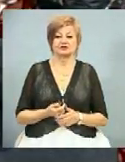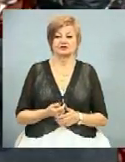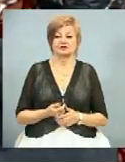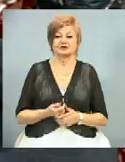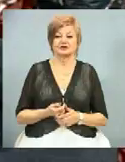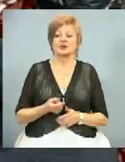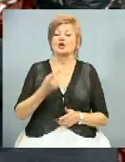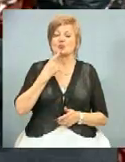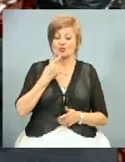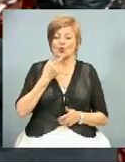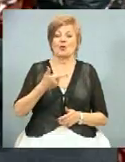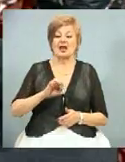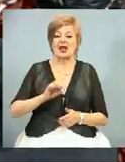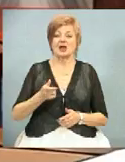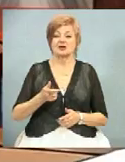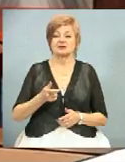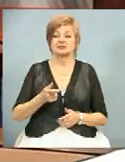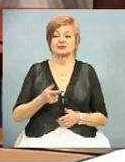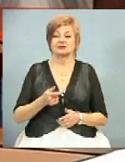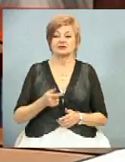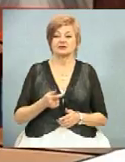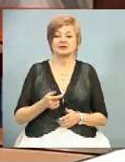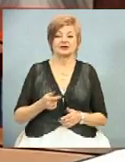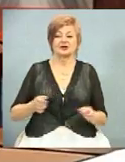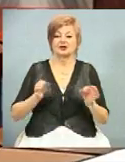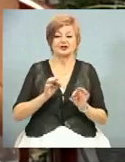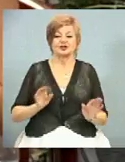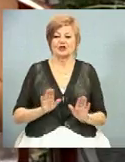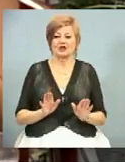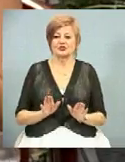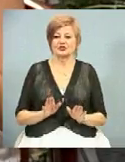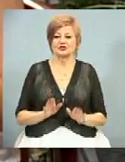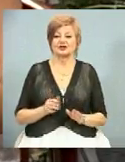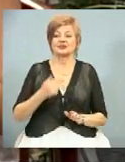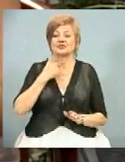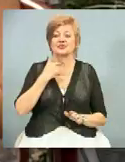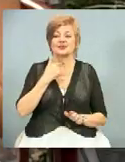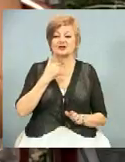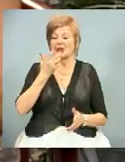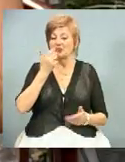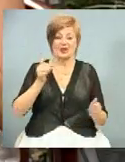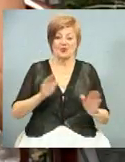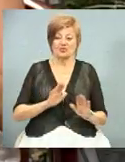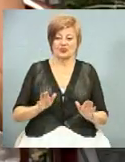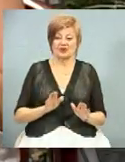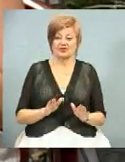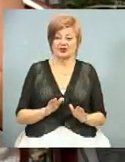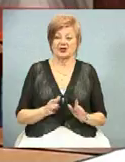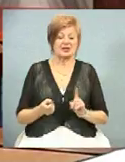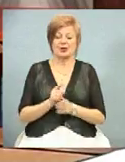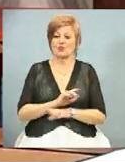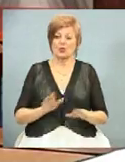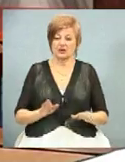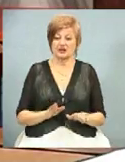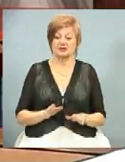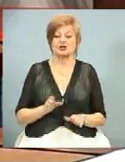Або смакував цей гелій? Так, але в мене нічого не. Твій голос не звик, напевно, до гелії, і він не змінився. Насправді